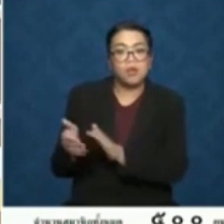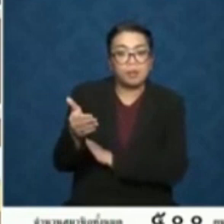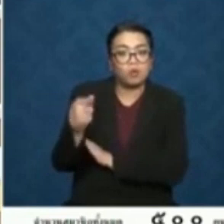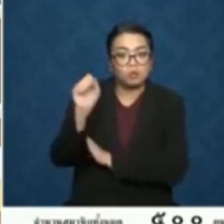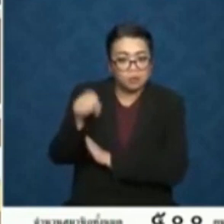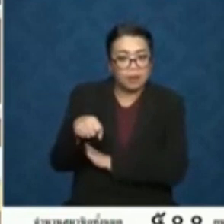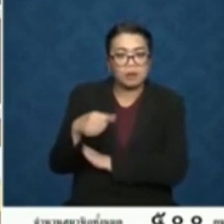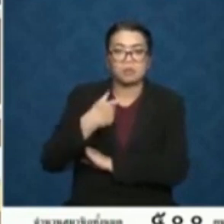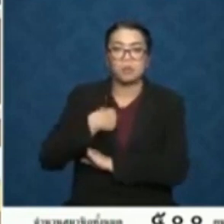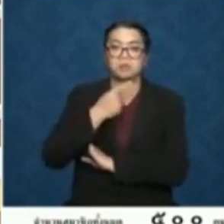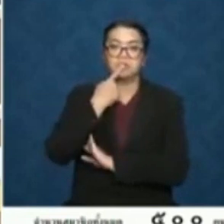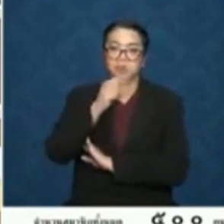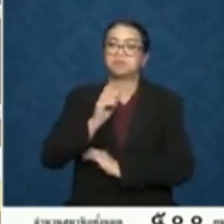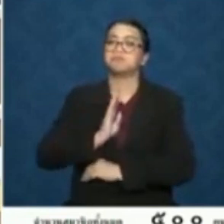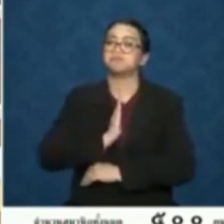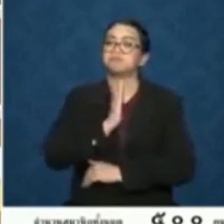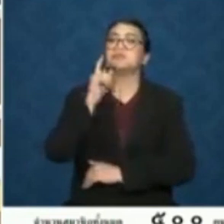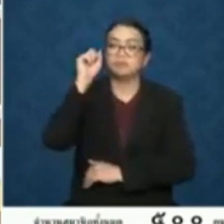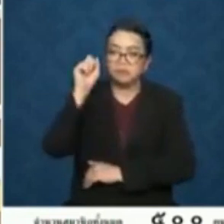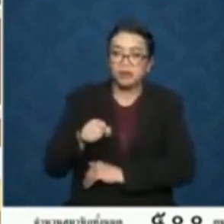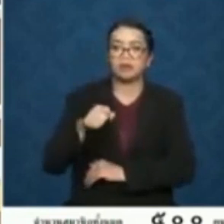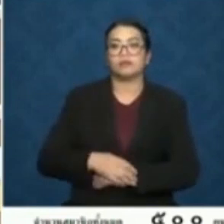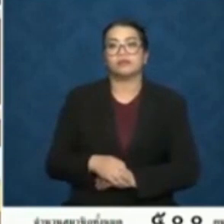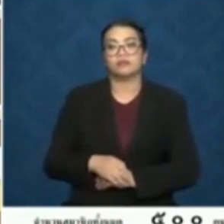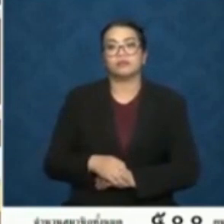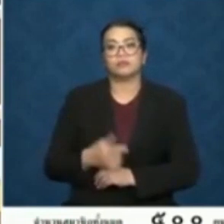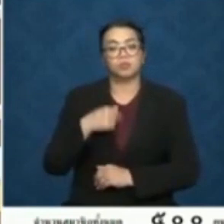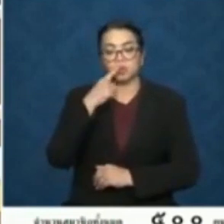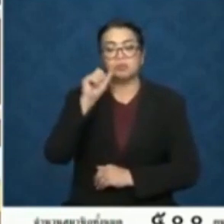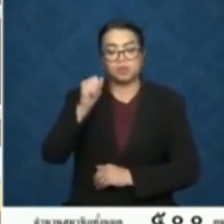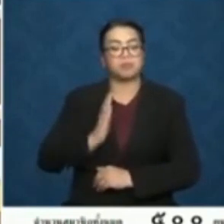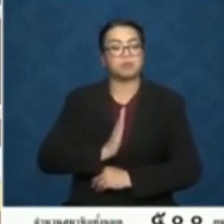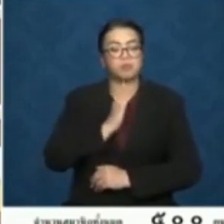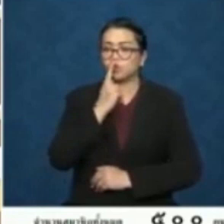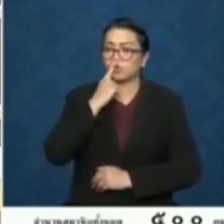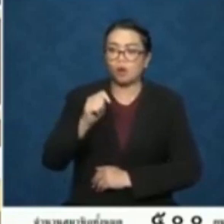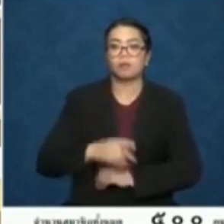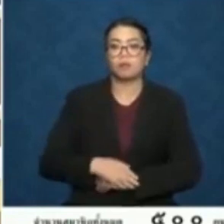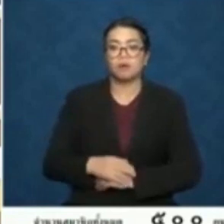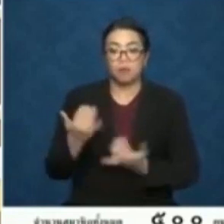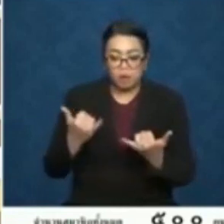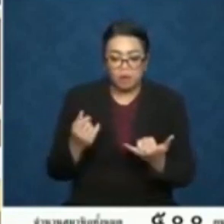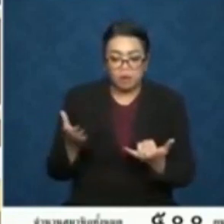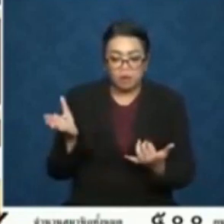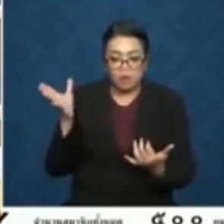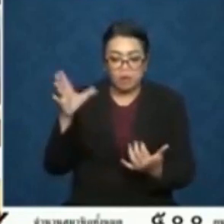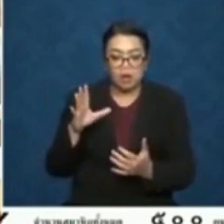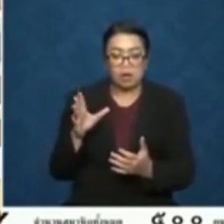ายประมงเข้าสู่สภาใช่หรือไม่ผมตอบเขาแบบความภาคภูมิใจว่าวันนี้ผมจะมาเสนอกฎหมายประมงเข้าส